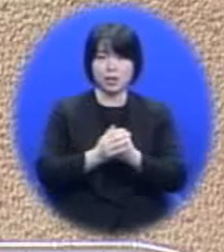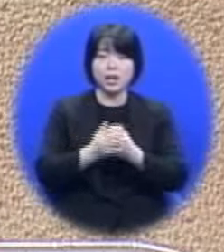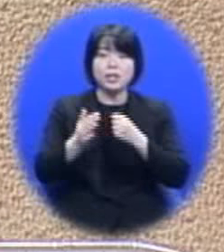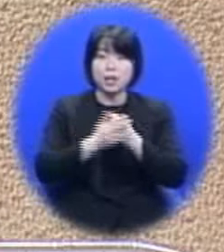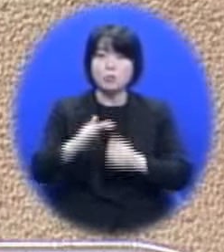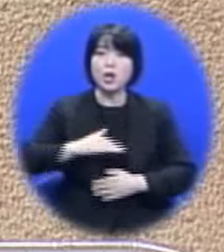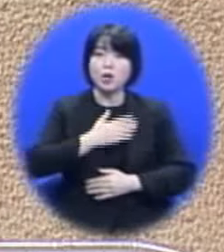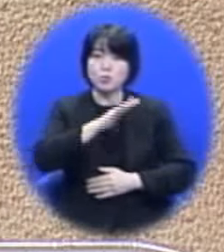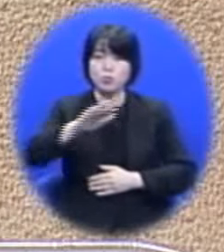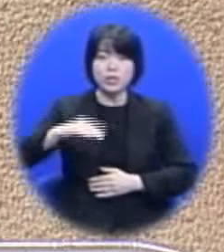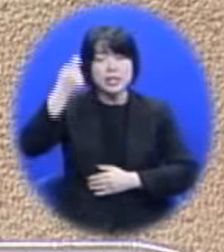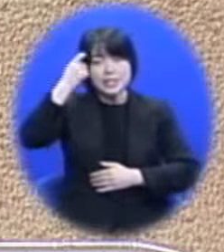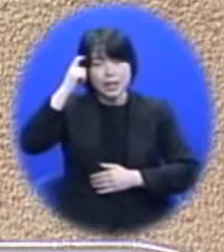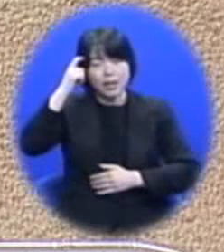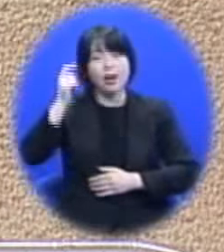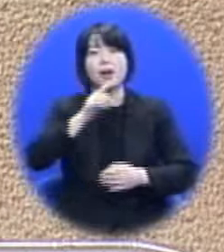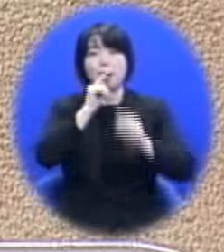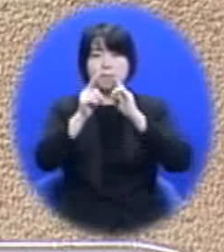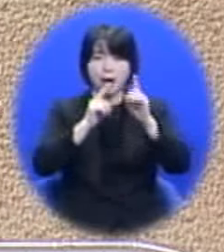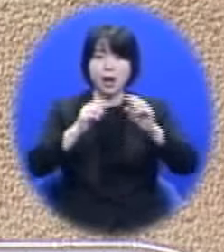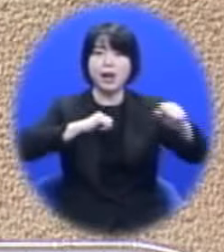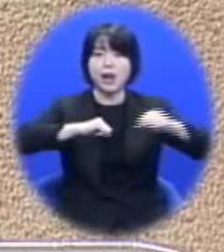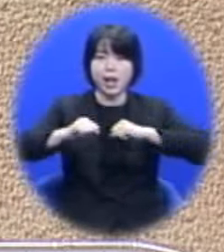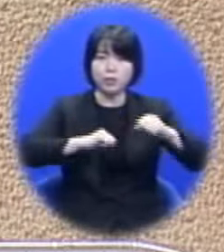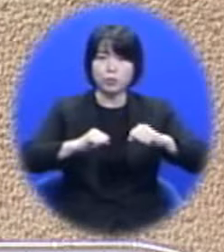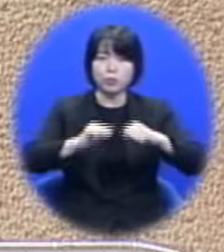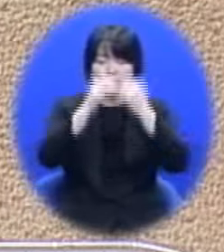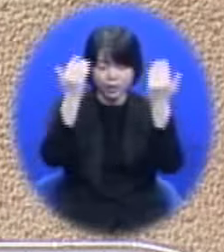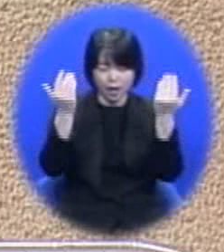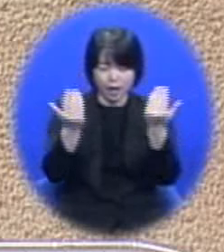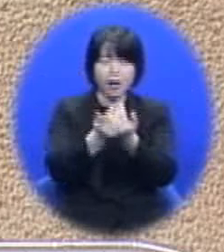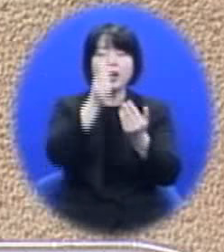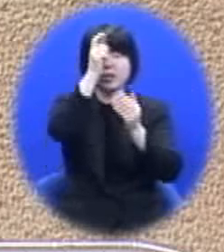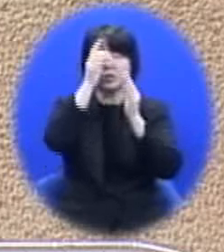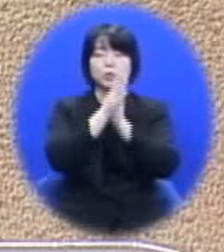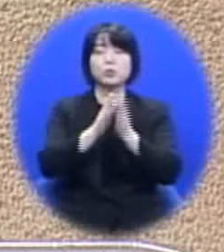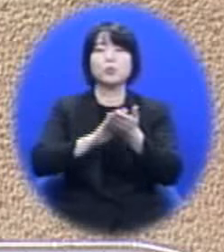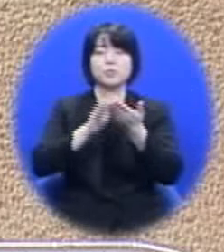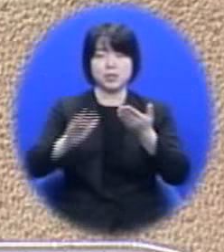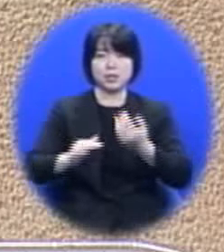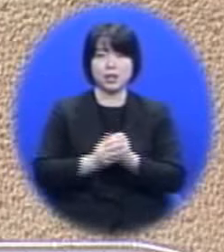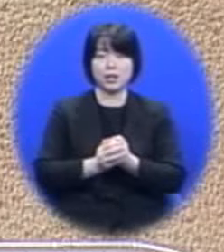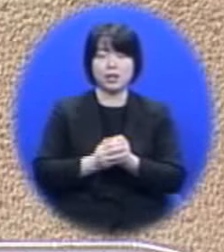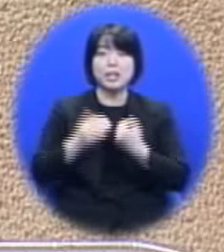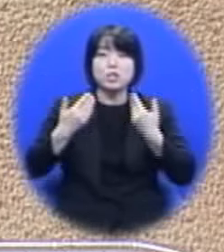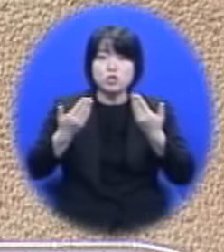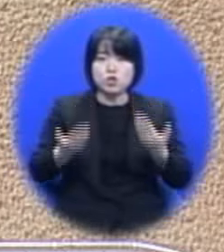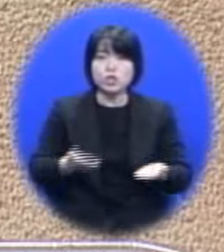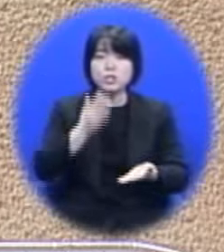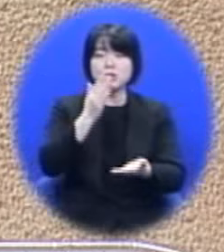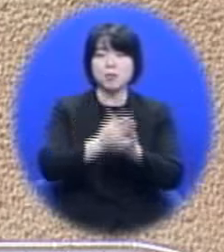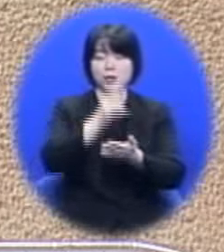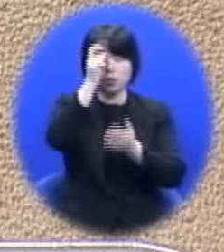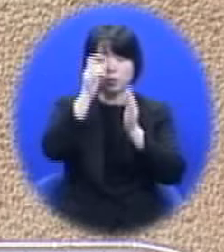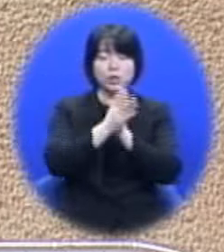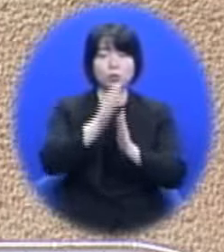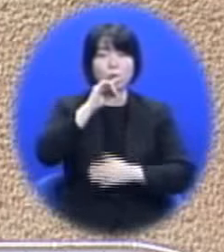것과 말하는 것과 행동하는 것이 다 기도예요. 쉬지 말고 기도하라.